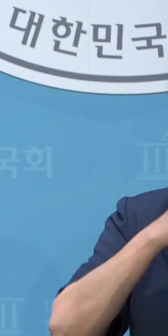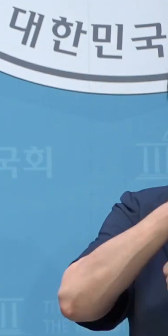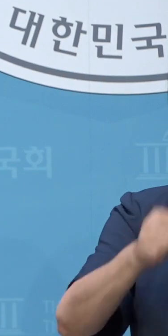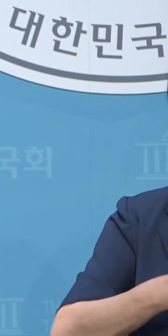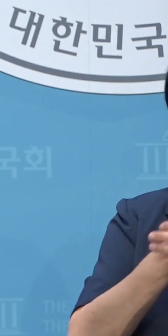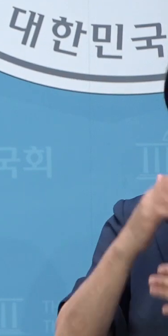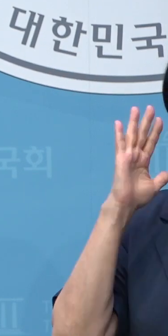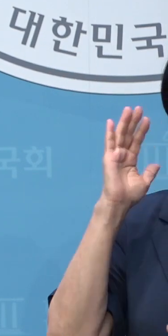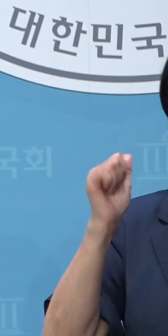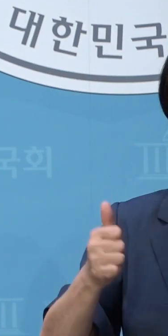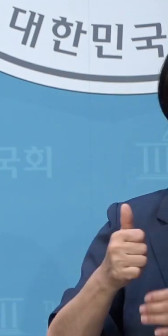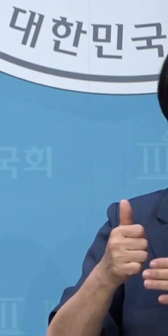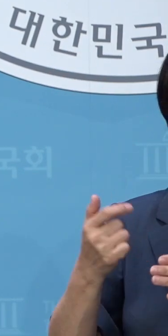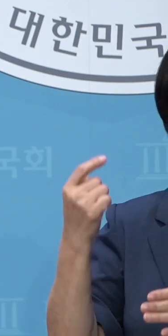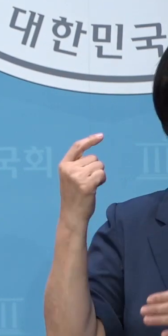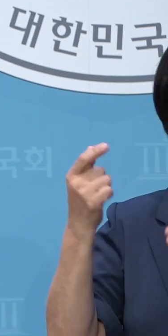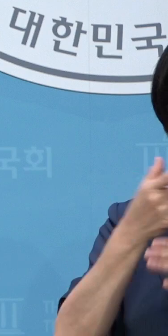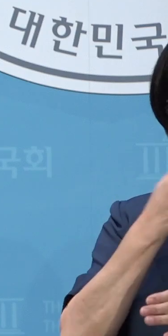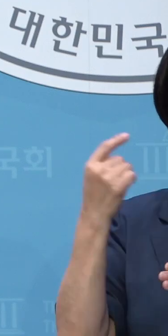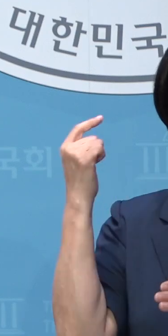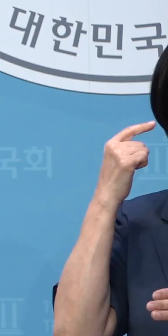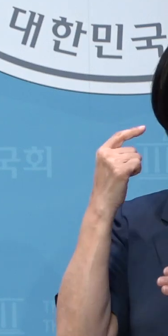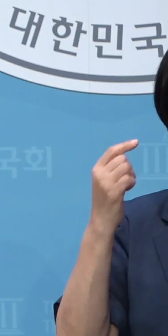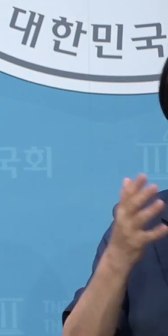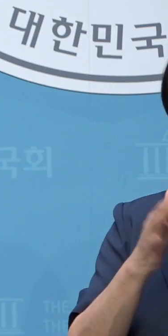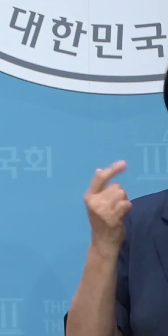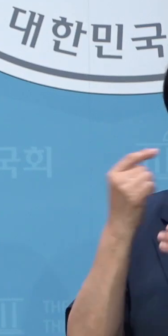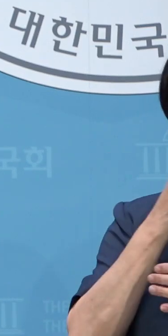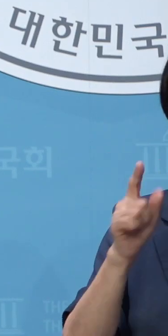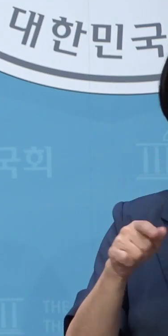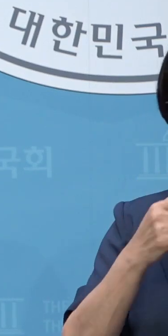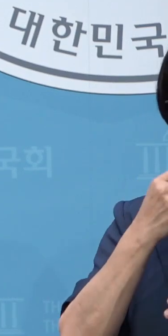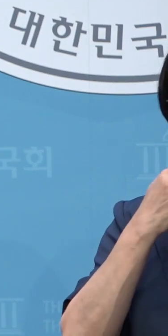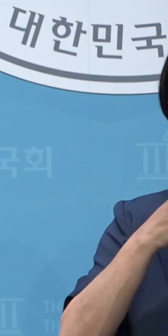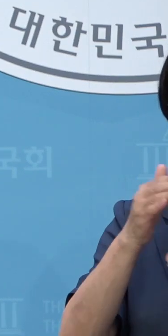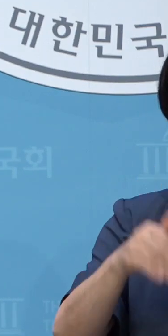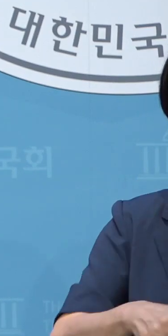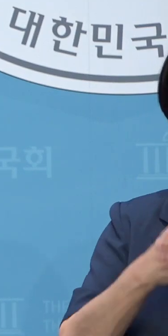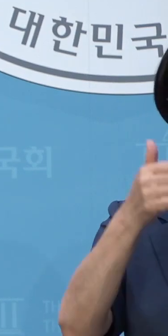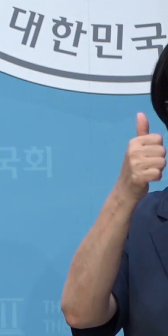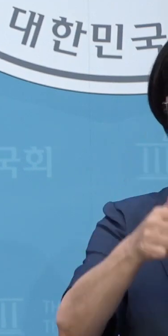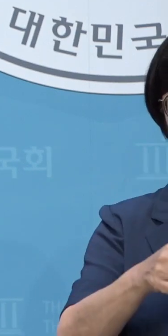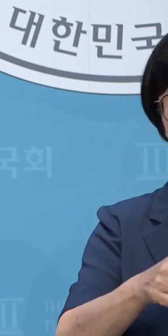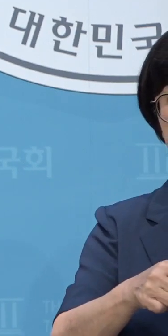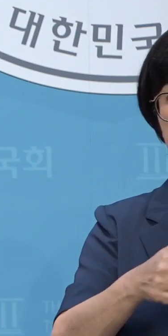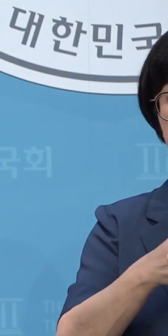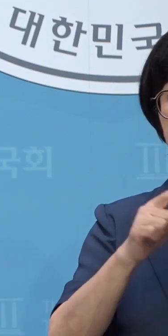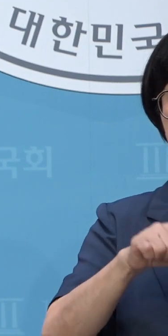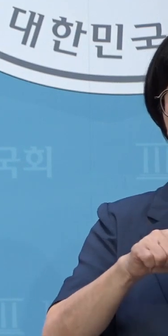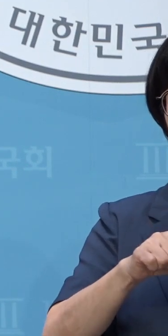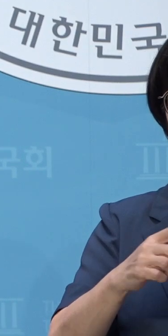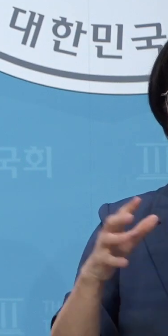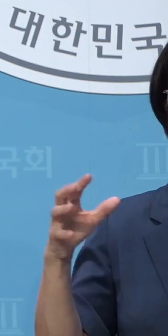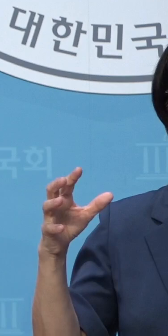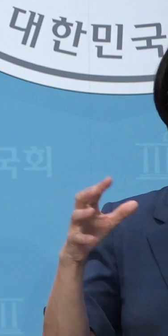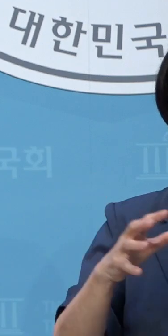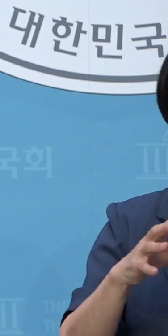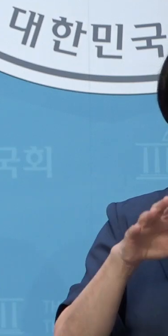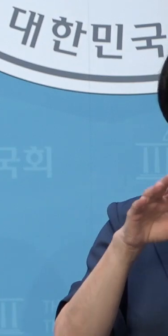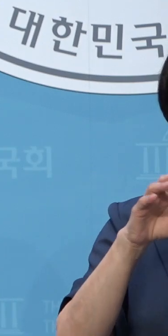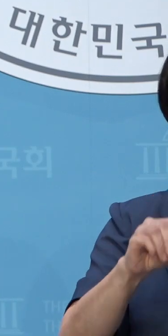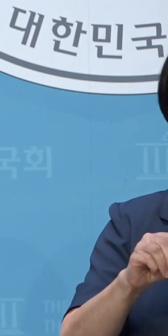싫은 소리라도 말할 수 있는게 민주주의입니다 헌법재판소에서도 일몰 집회 금지에